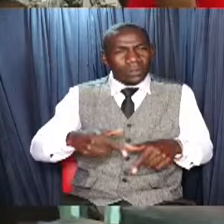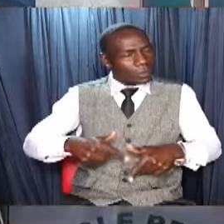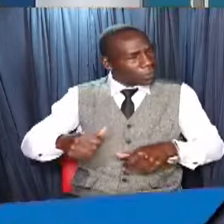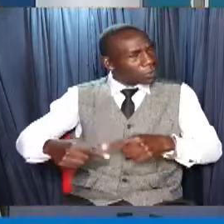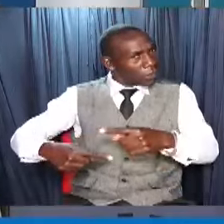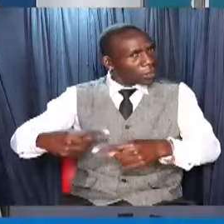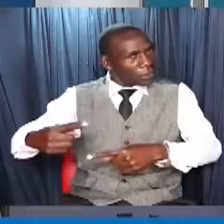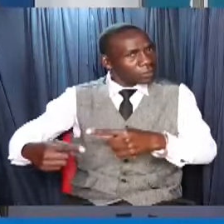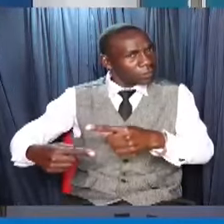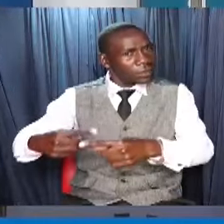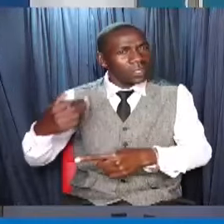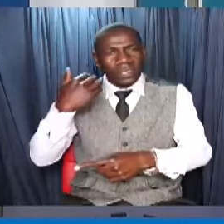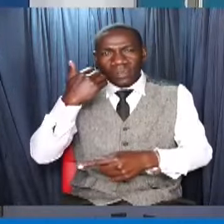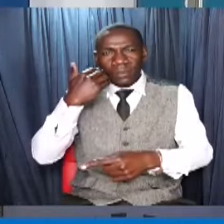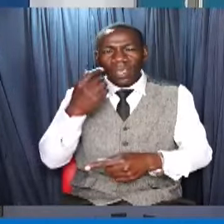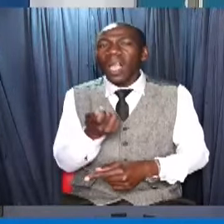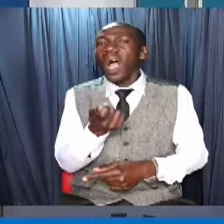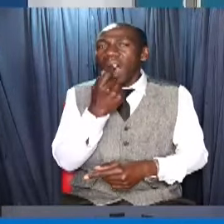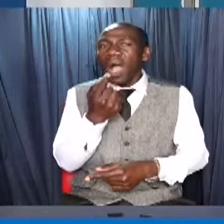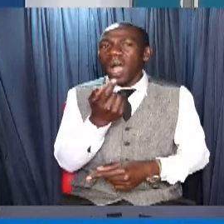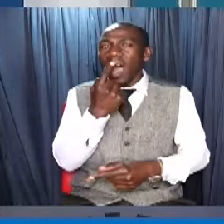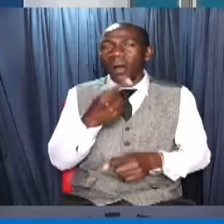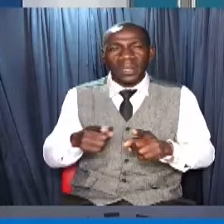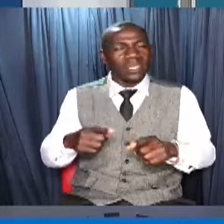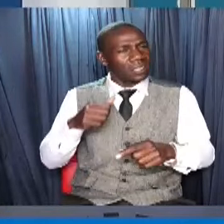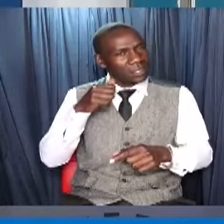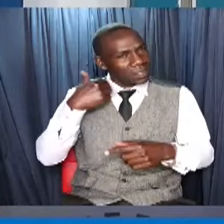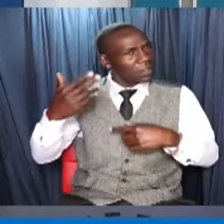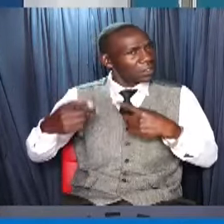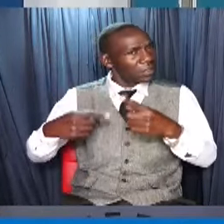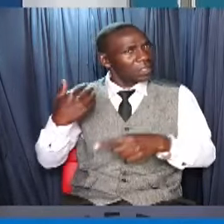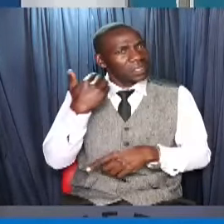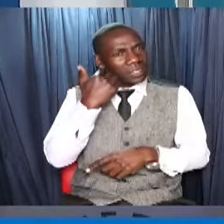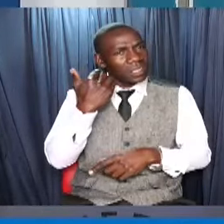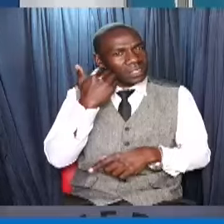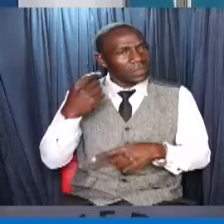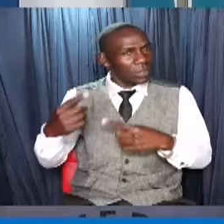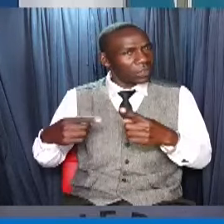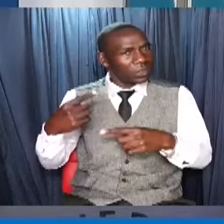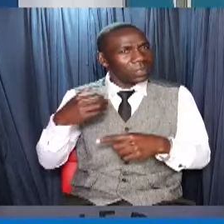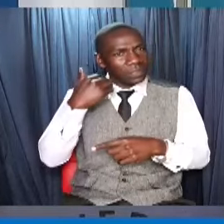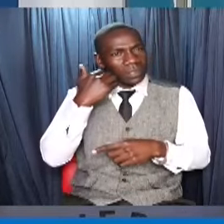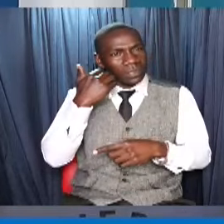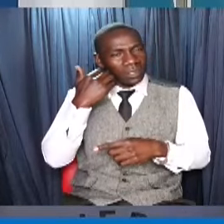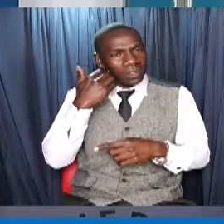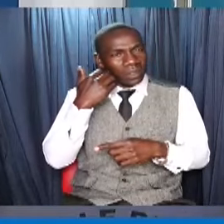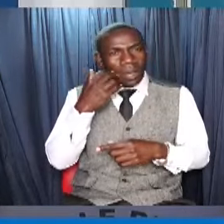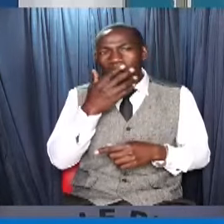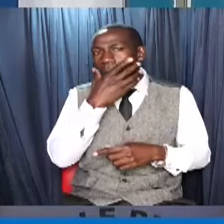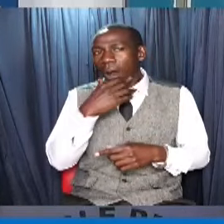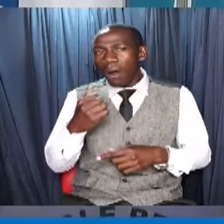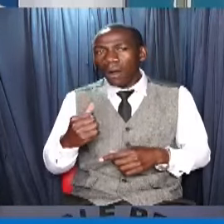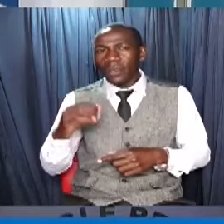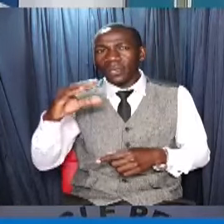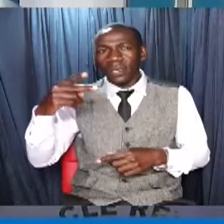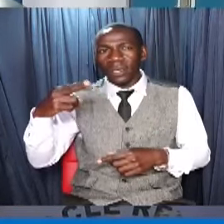anaendelea. But they are still sick. Na kila kidongo tumejaribu yeye anaendelea. And every kind of medicine we've tried but it's still going on. Babu Charo eh.